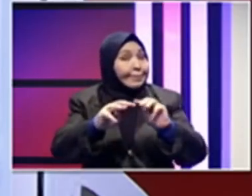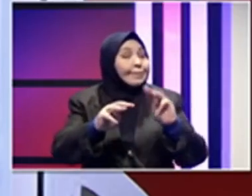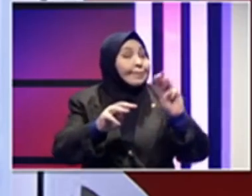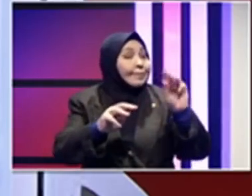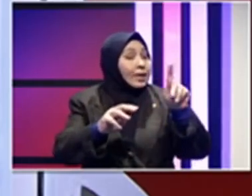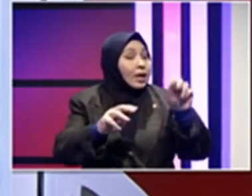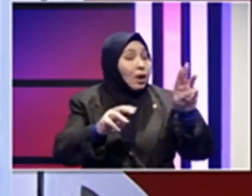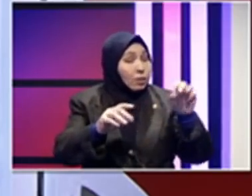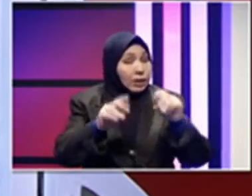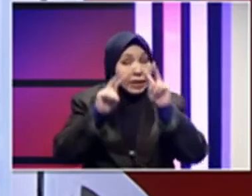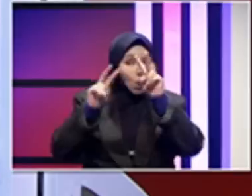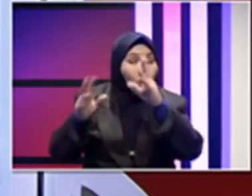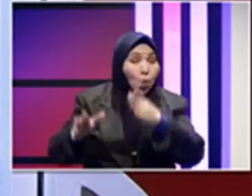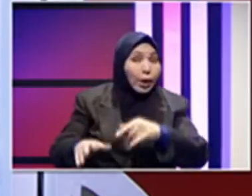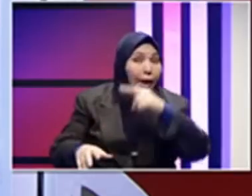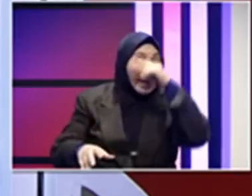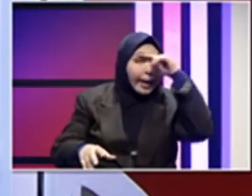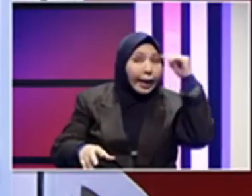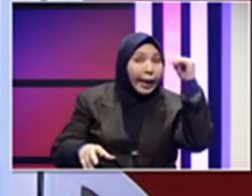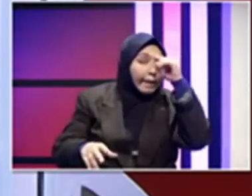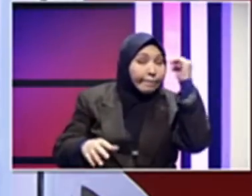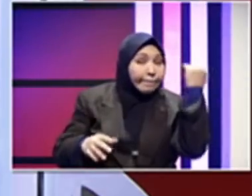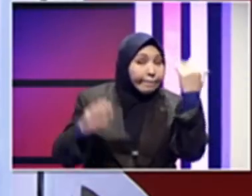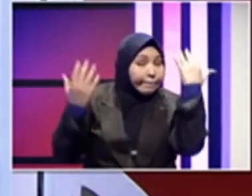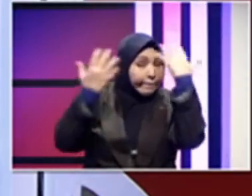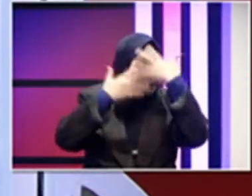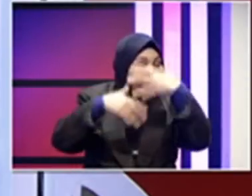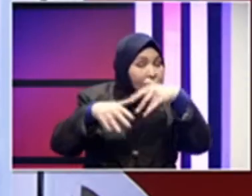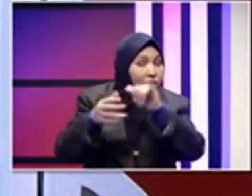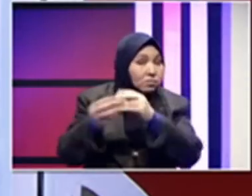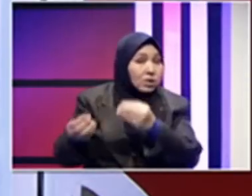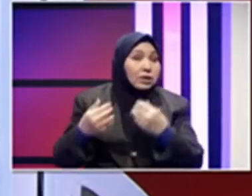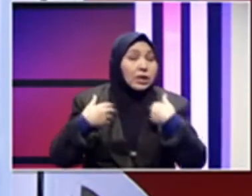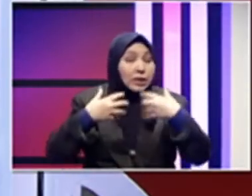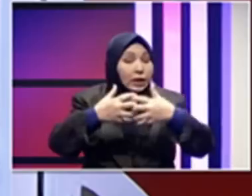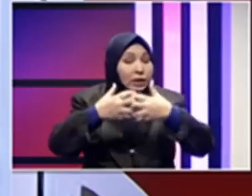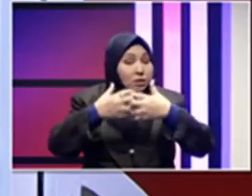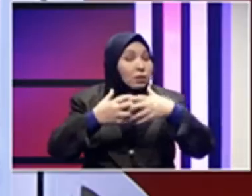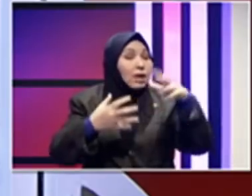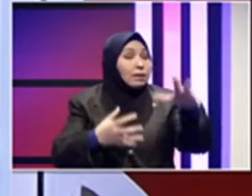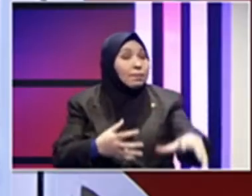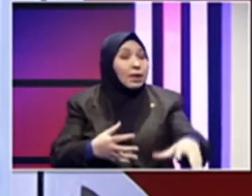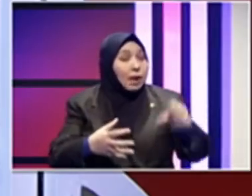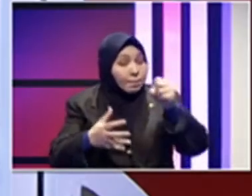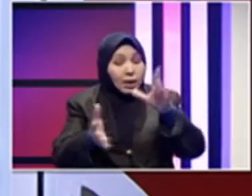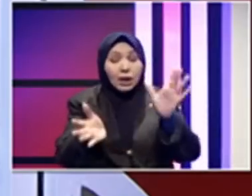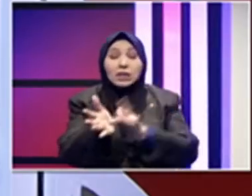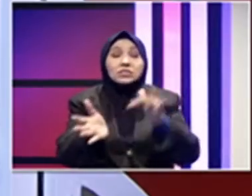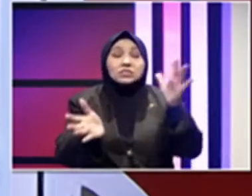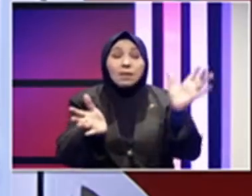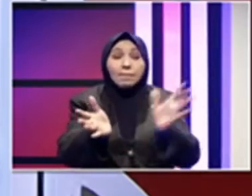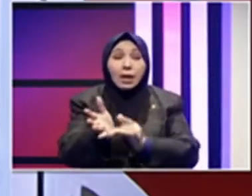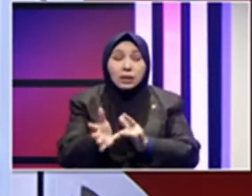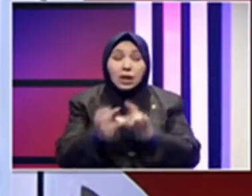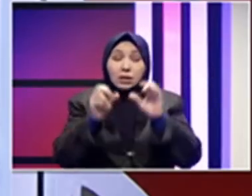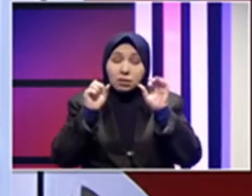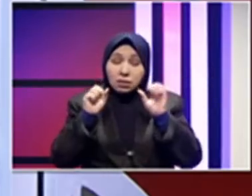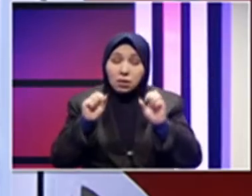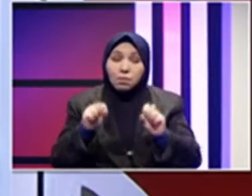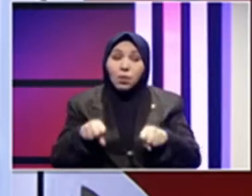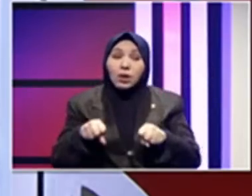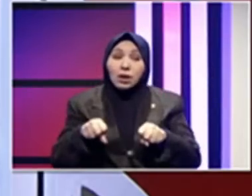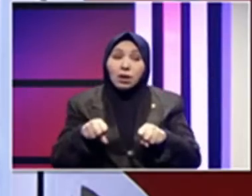orang gelap sikit dia dah mula, kan? Itu belum lagi ada industri yang mengambil kesempatan Ustaz kan, dia boleh pula